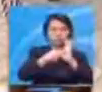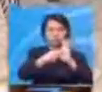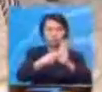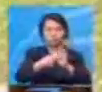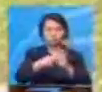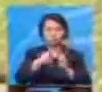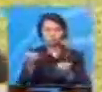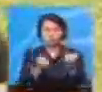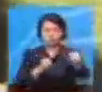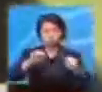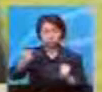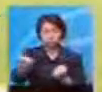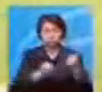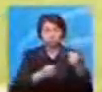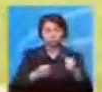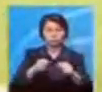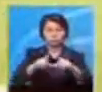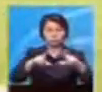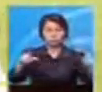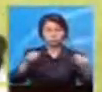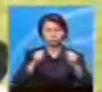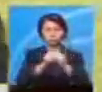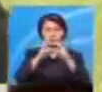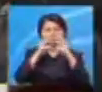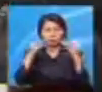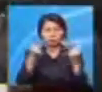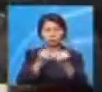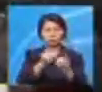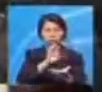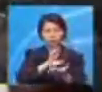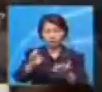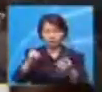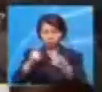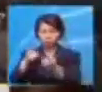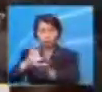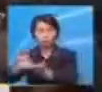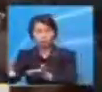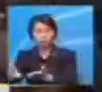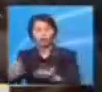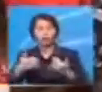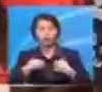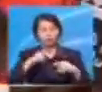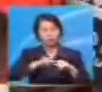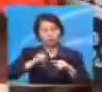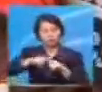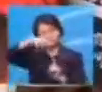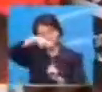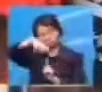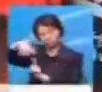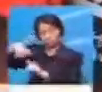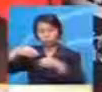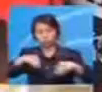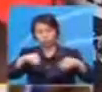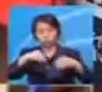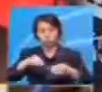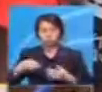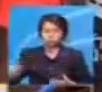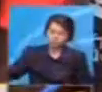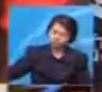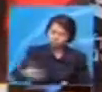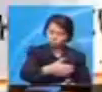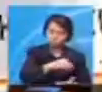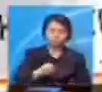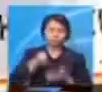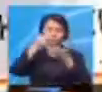seni flash m dan bengkel trash to Cash Selain itu terdapat pelbagai gerai jualan dan hasil jualan turut